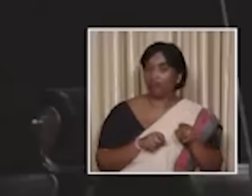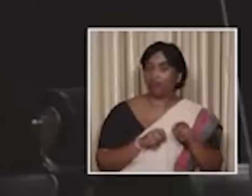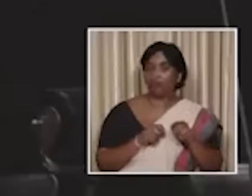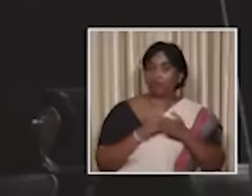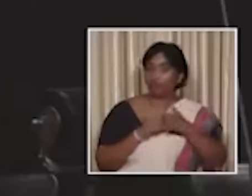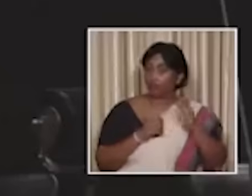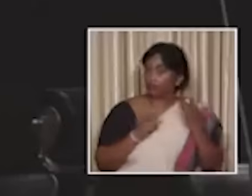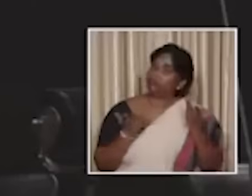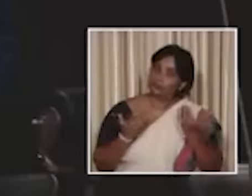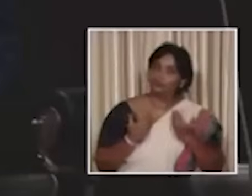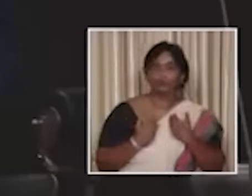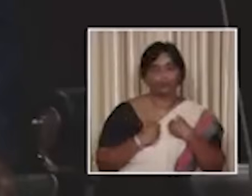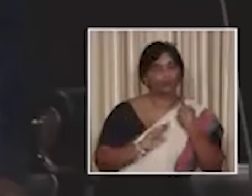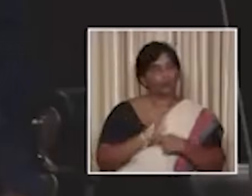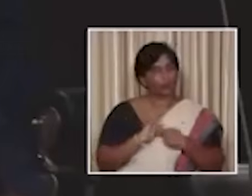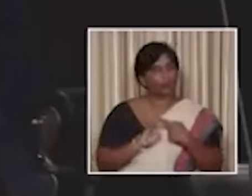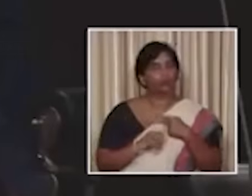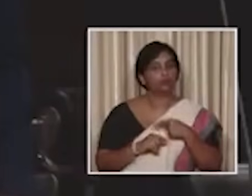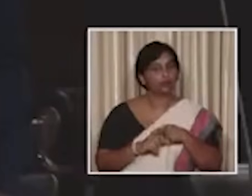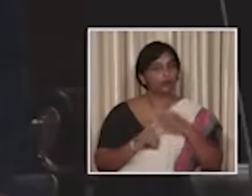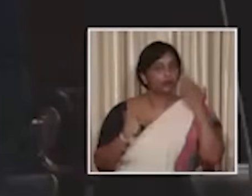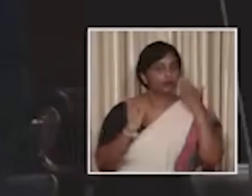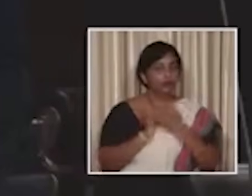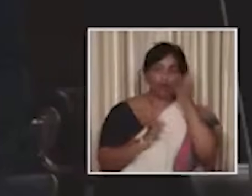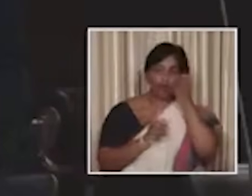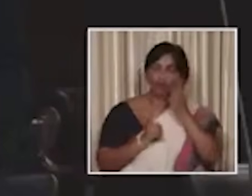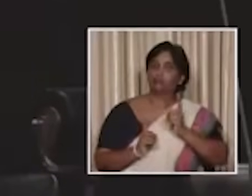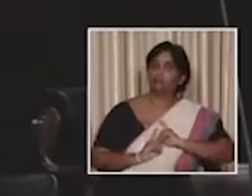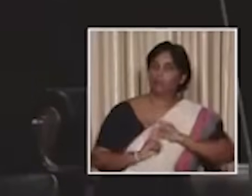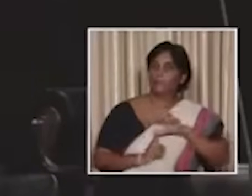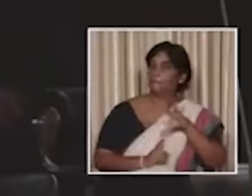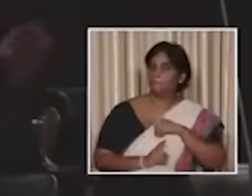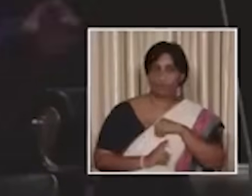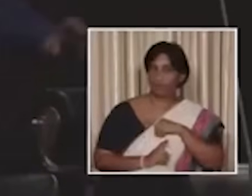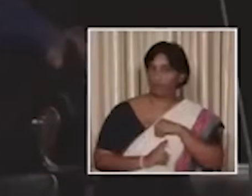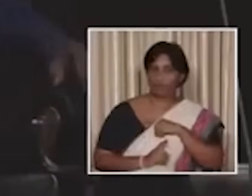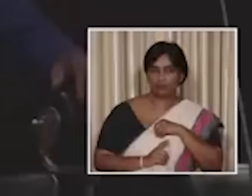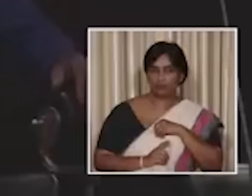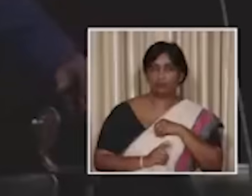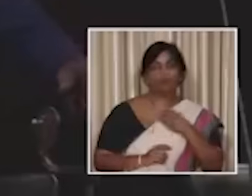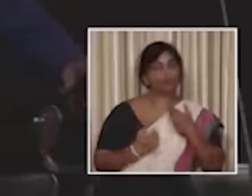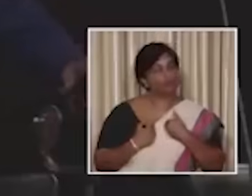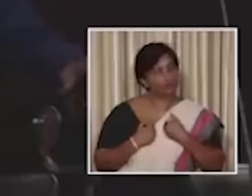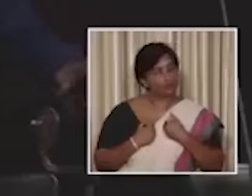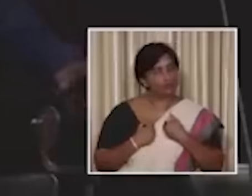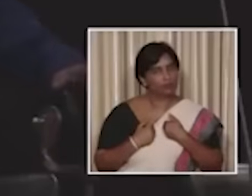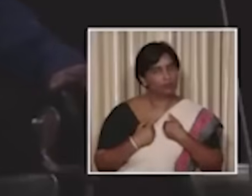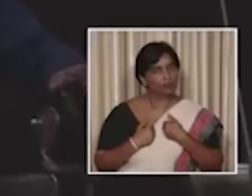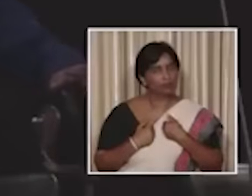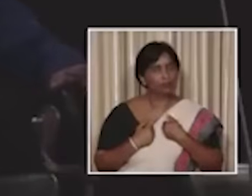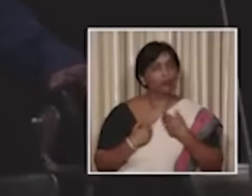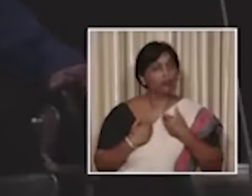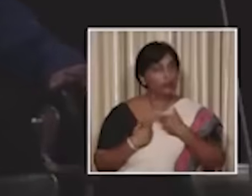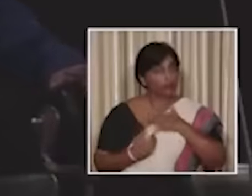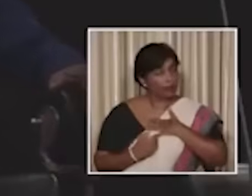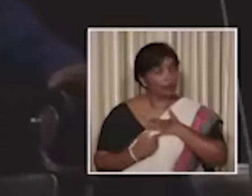அவர்கள் தொடர்ந்தும் மக்களின் சார்பாக பாராளுமன்றம் இருப்பது தவறு என்றும் தெரிவித்திருக்கின்றார். சட்டத்தையும் ஜனநாயகத்தையும் மதிப்பவர்களாக